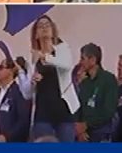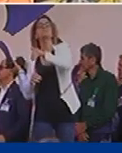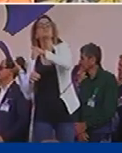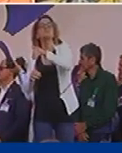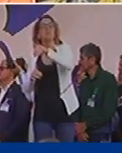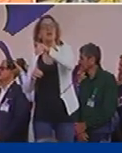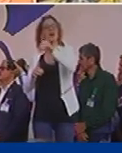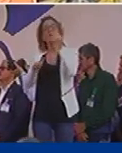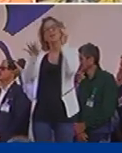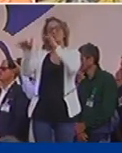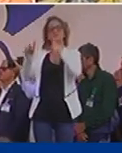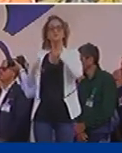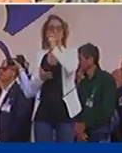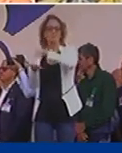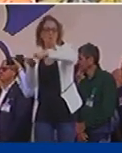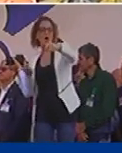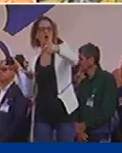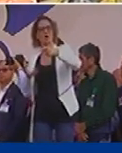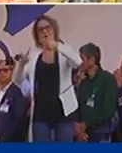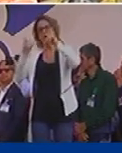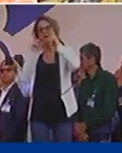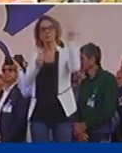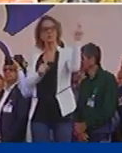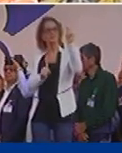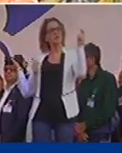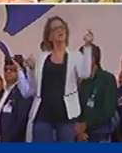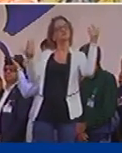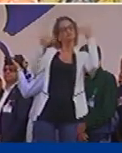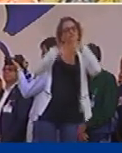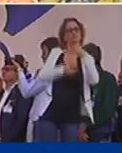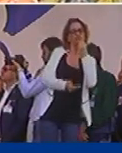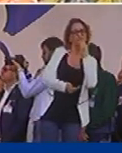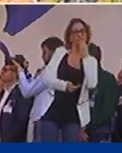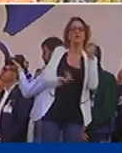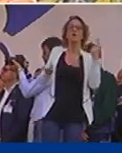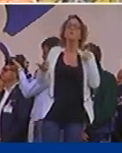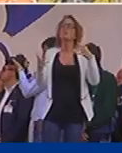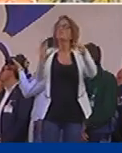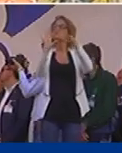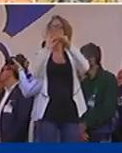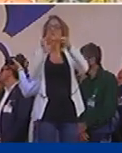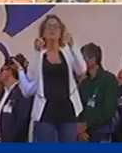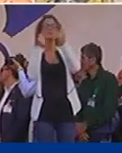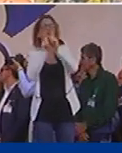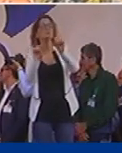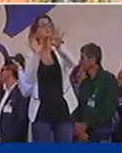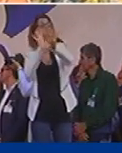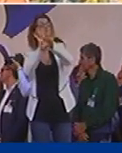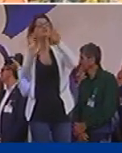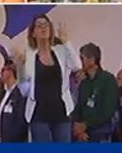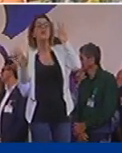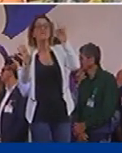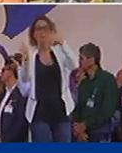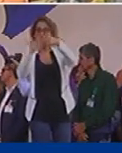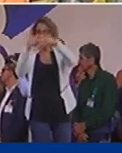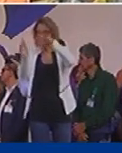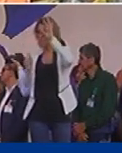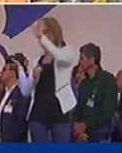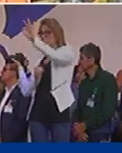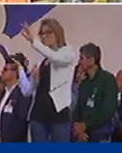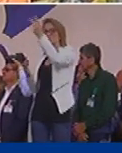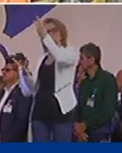stiamo pagando colazione, pranzo e cena e quindi quando abbiamo liberamente, pacificamente e democraticamente scelto quella struttura a